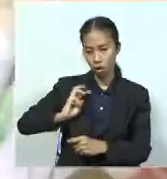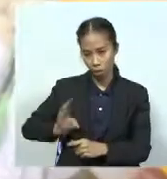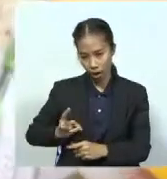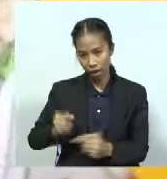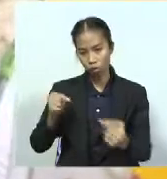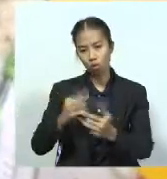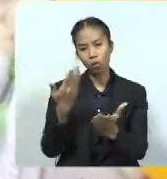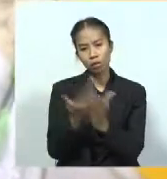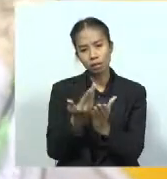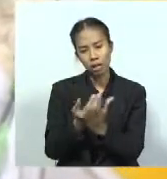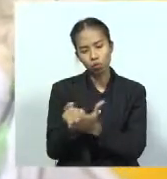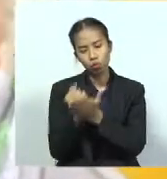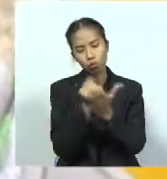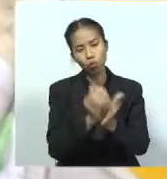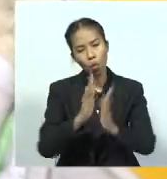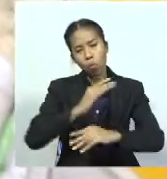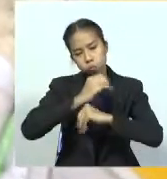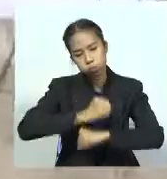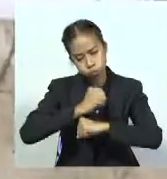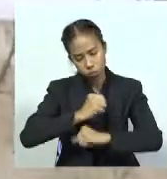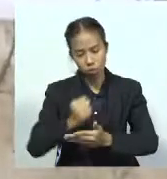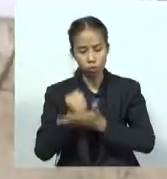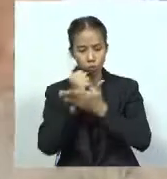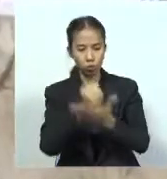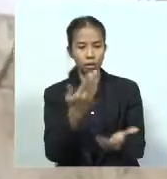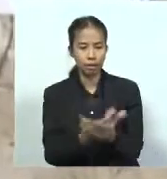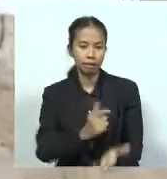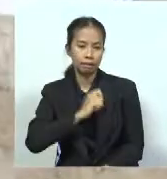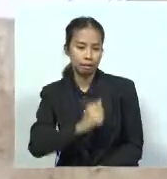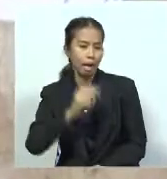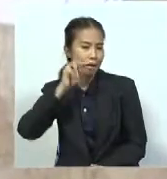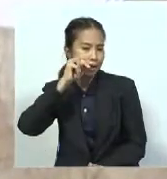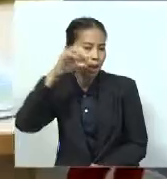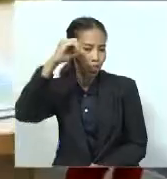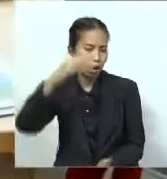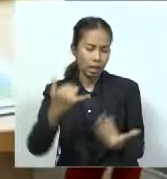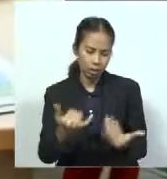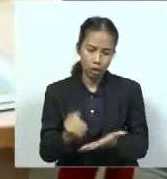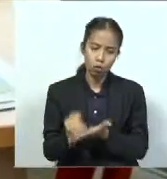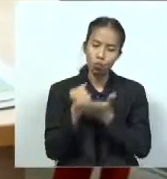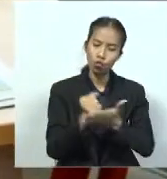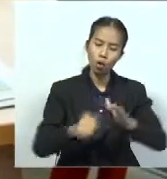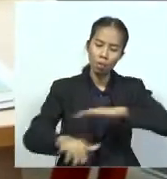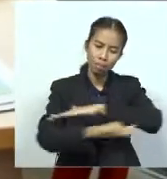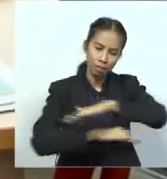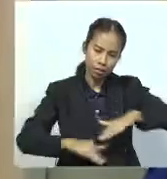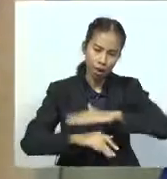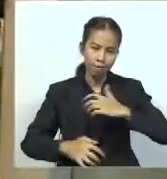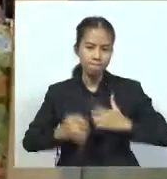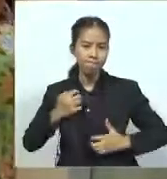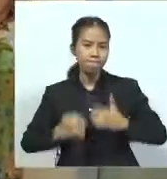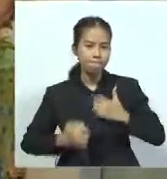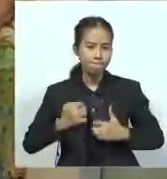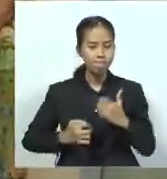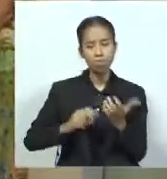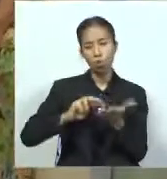ชีพผู้สูงอายุการให้ความช่วยเหลือค่าน้ำค่าไฟเป็นการช่วยเหลือในเบื้องต้นเพื่อบรรเทาความเดือดร้อนไม่ใช่ว่